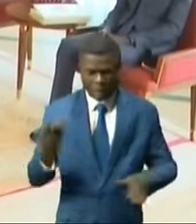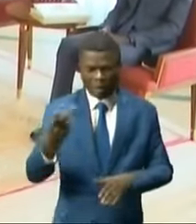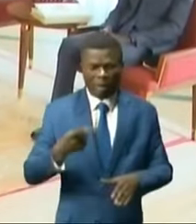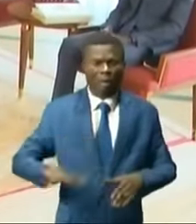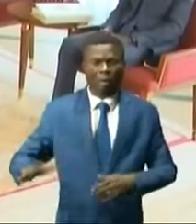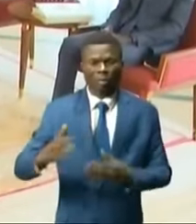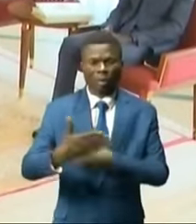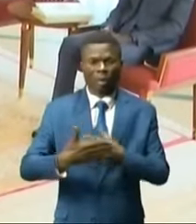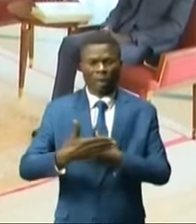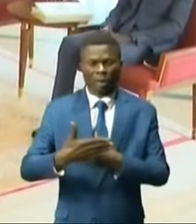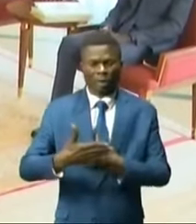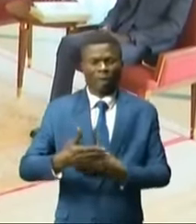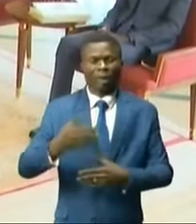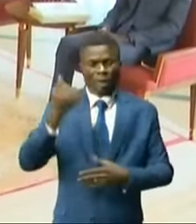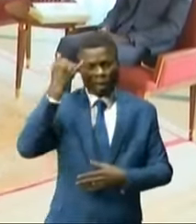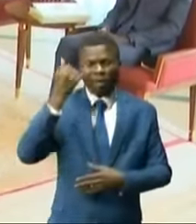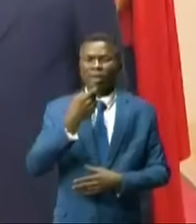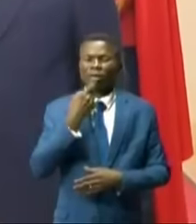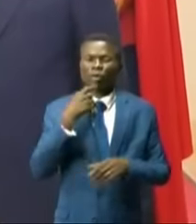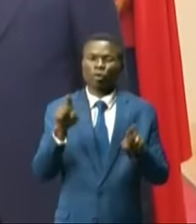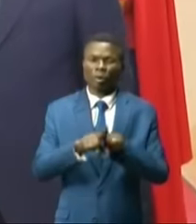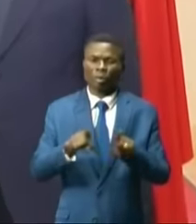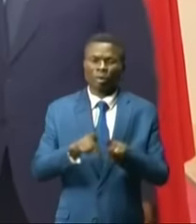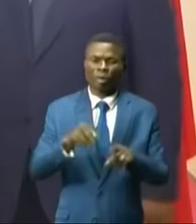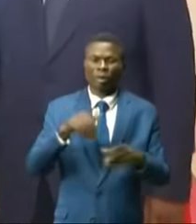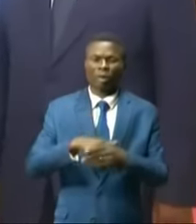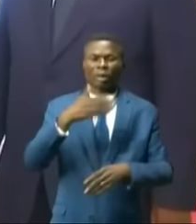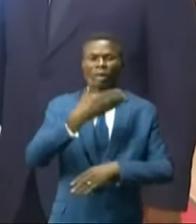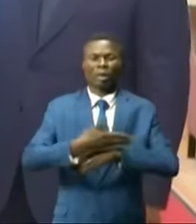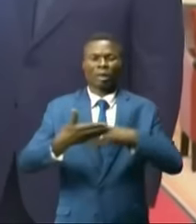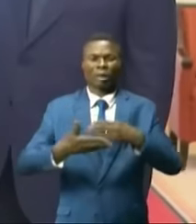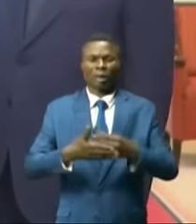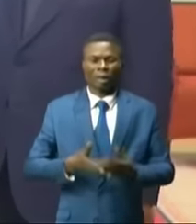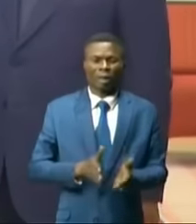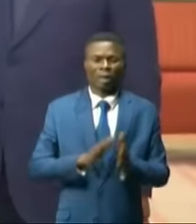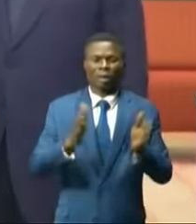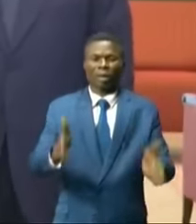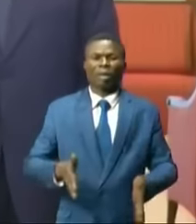partagent une histoire commune, notamment dans la construction du rail